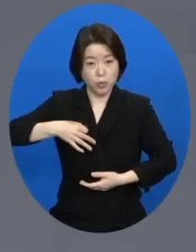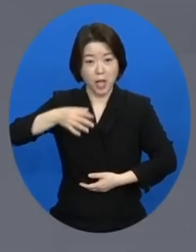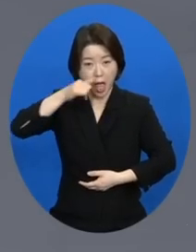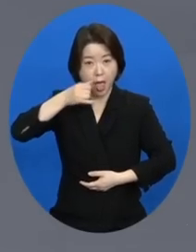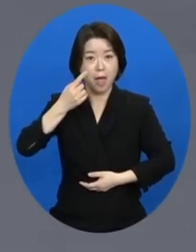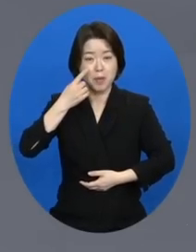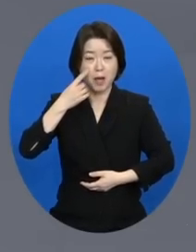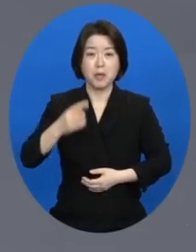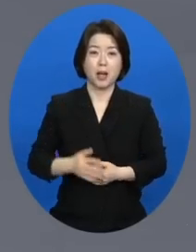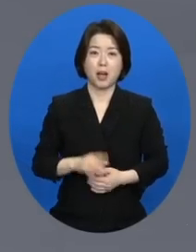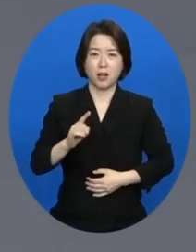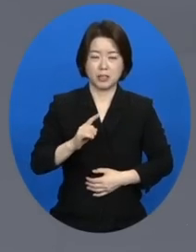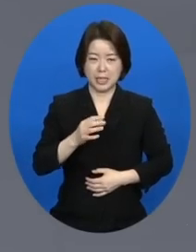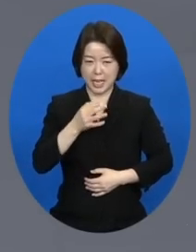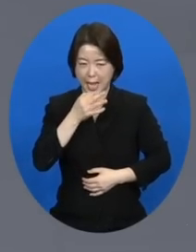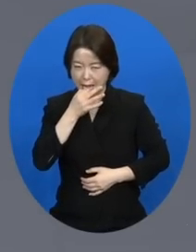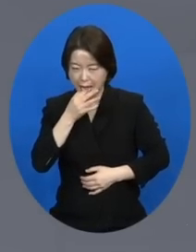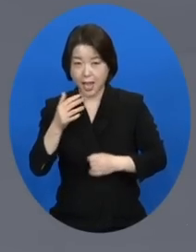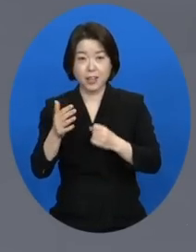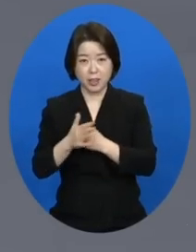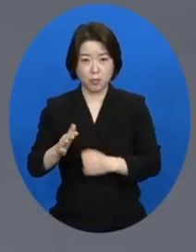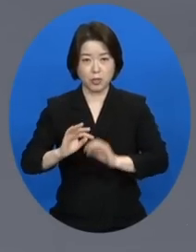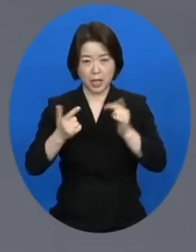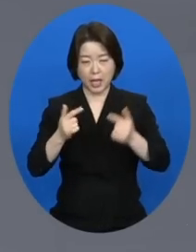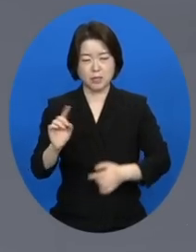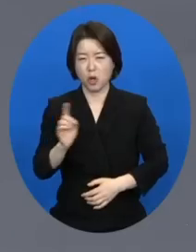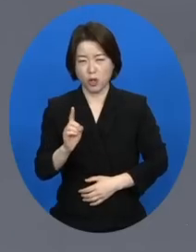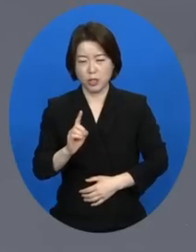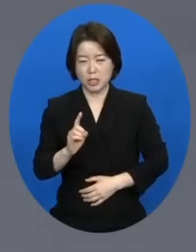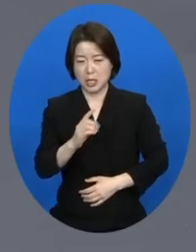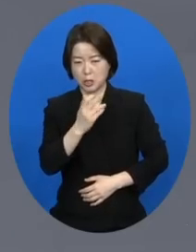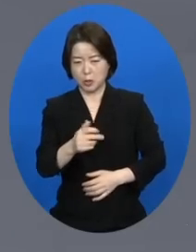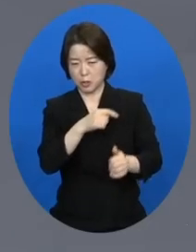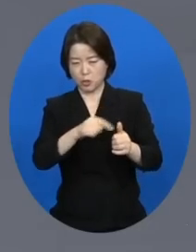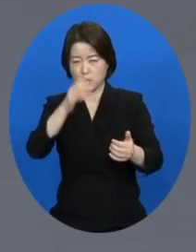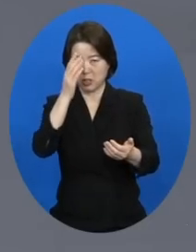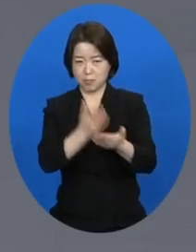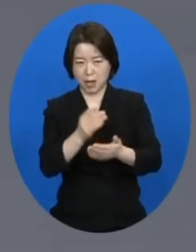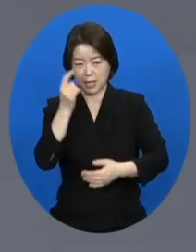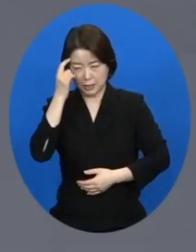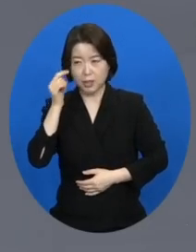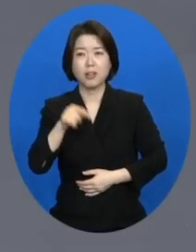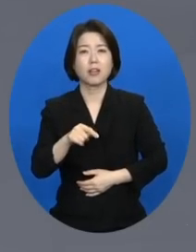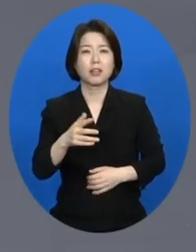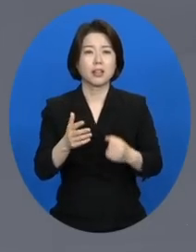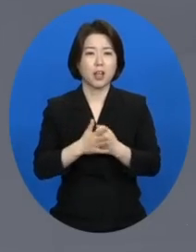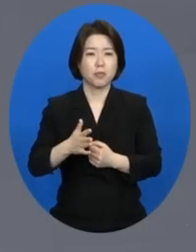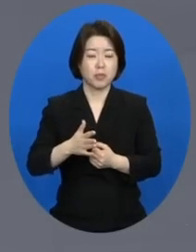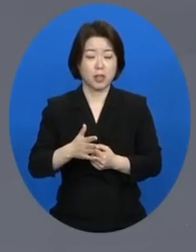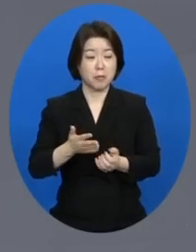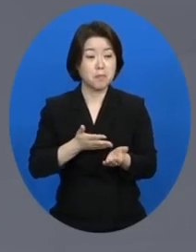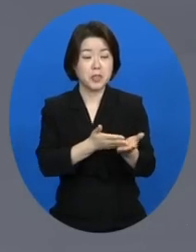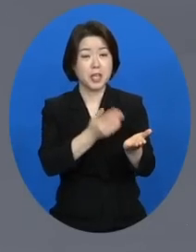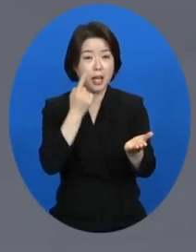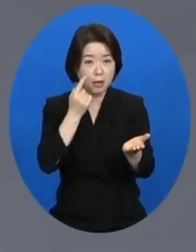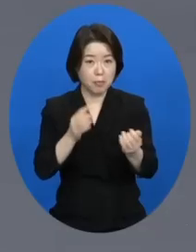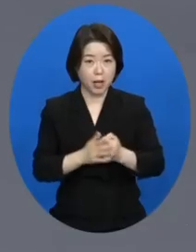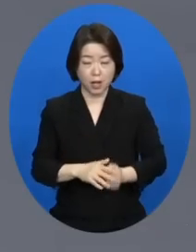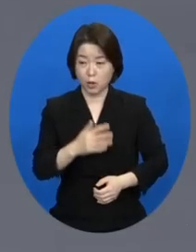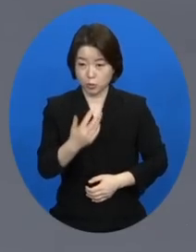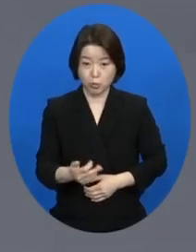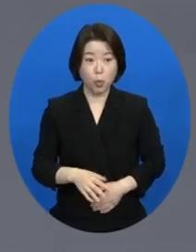아닙니까? 어떤 탐욕 때문인지 아니면 어쨌든 동생을 죽이지 말자라는 그것 때문에 그 제안을 해서